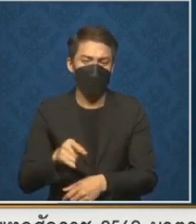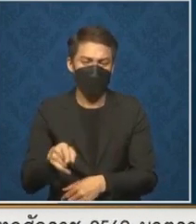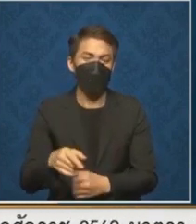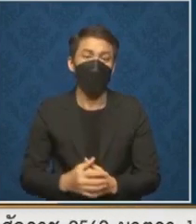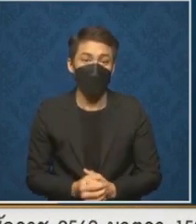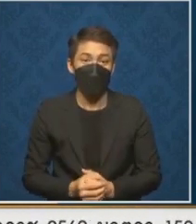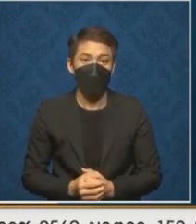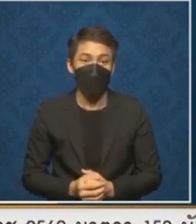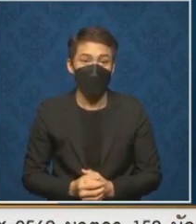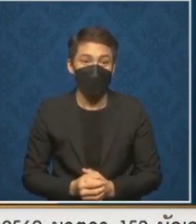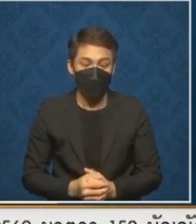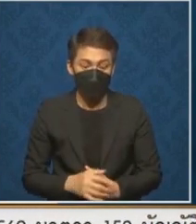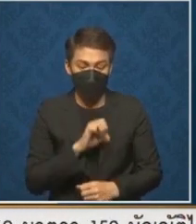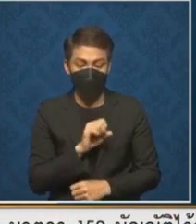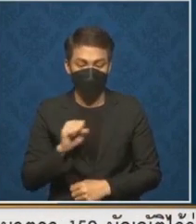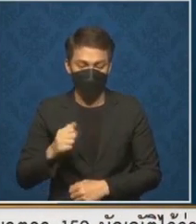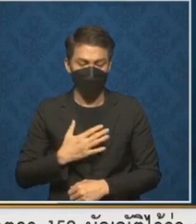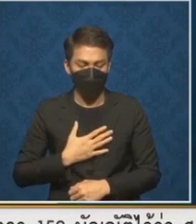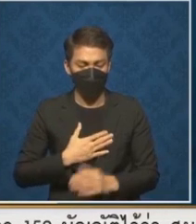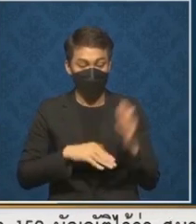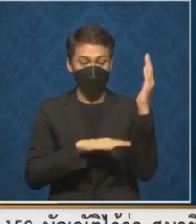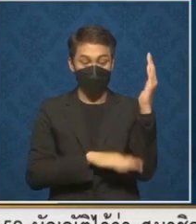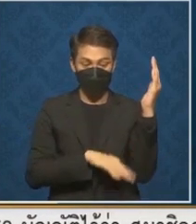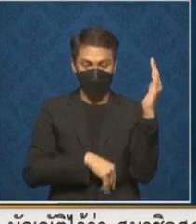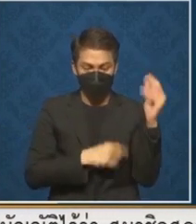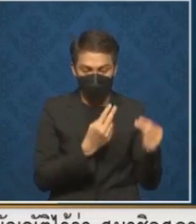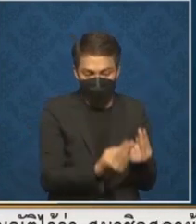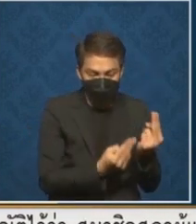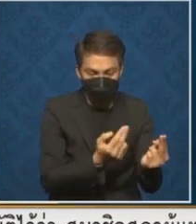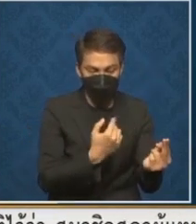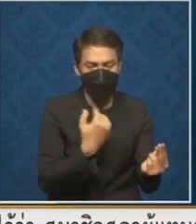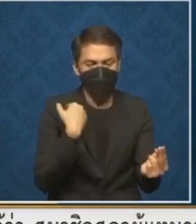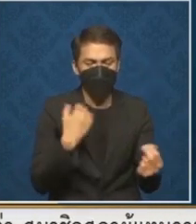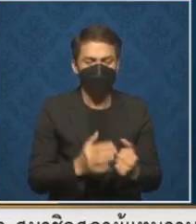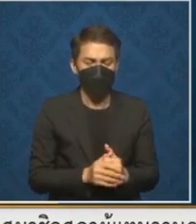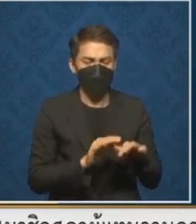านมาทบรland Gig Zoetartพบวาในบ้านหนึ่งมีเด็ก